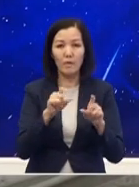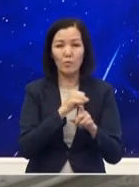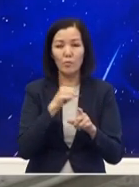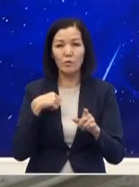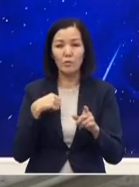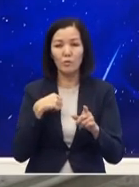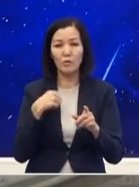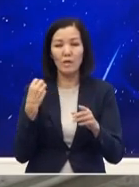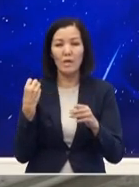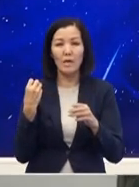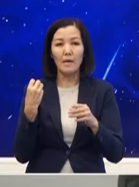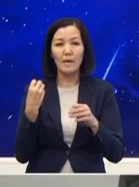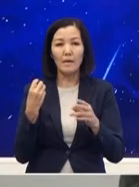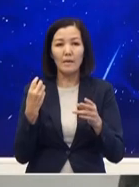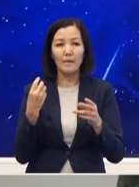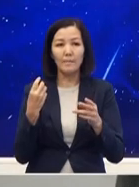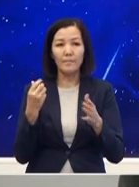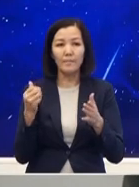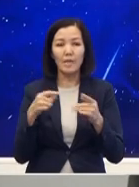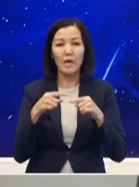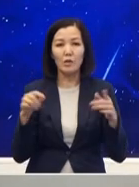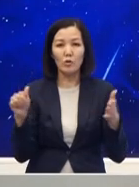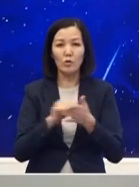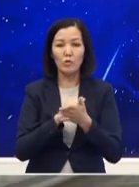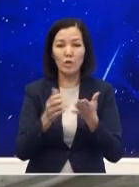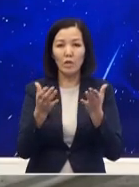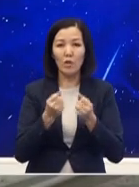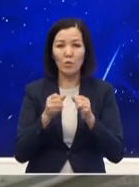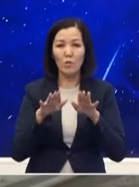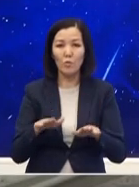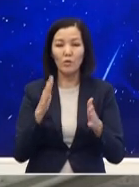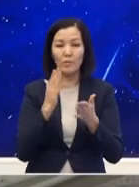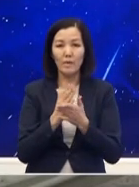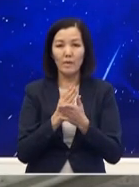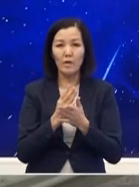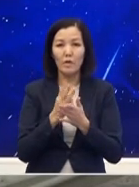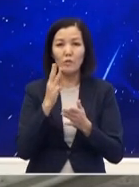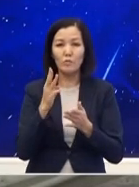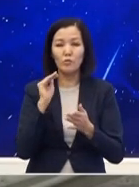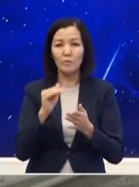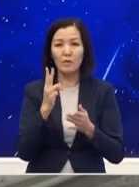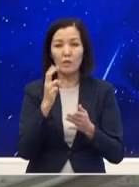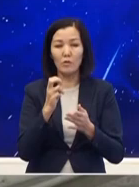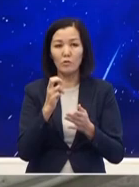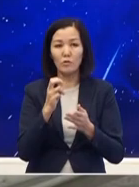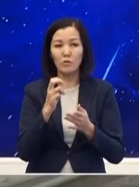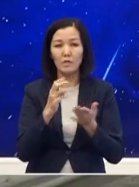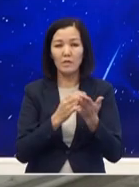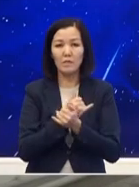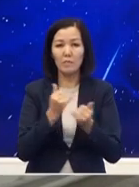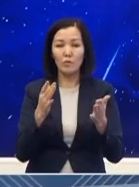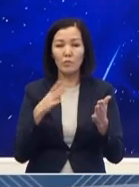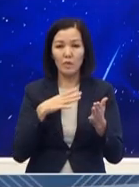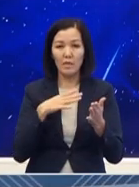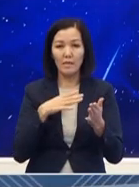орнатылған. Әртүрлі анықтамалар алынып отыр. Жыл басынан бері 3200-ден астам қызмет